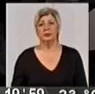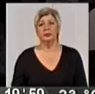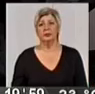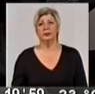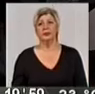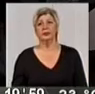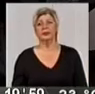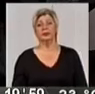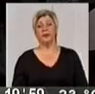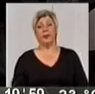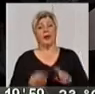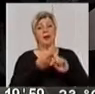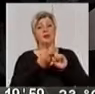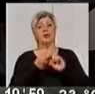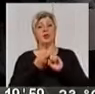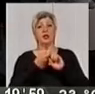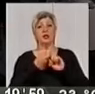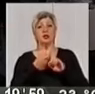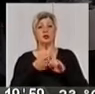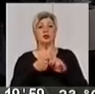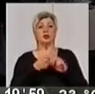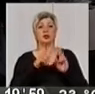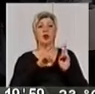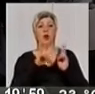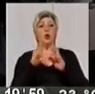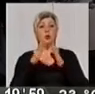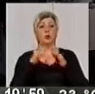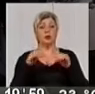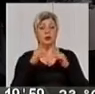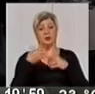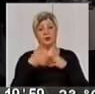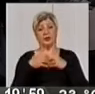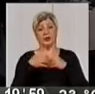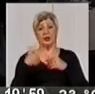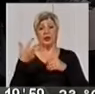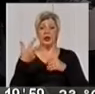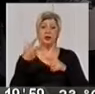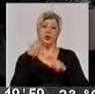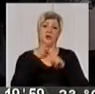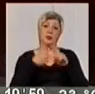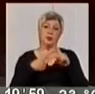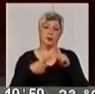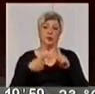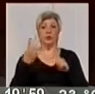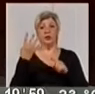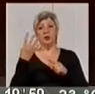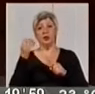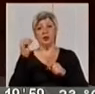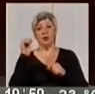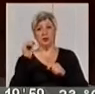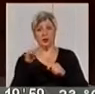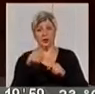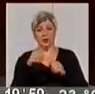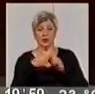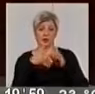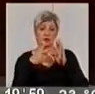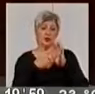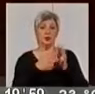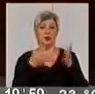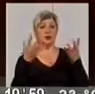В залежності від того, в таборі в кожному, але в середньому це 3,5, 4, 18 днів не менше